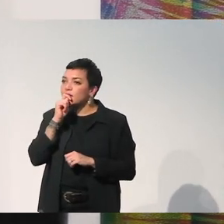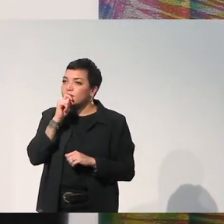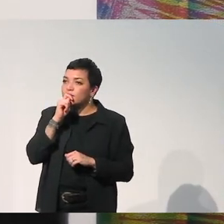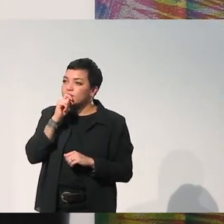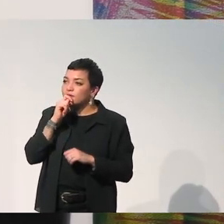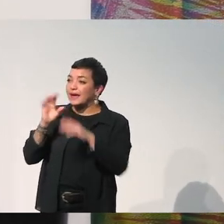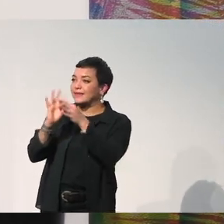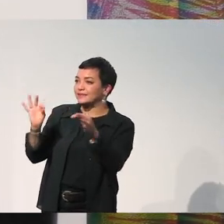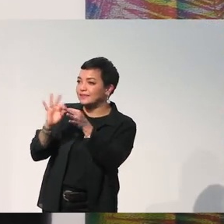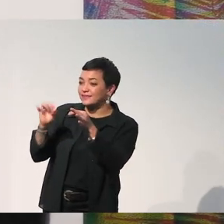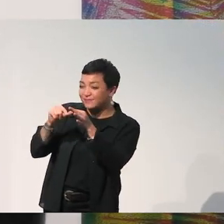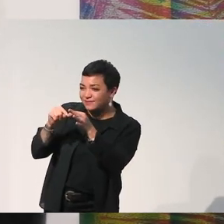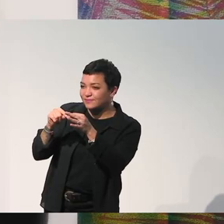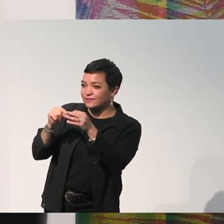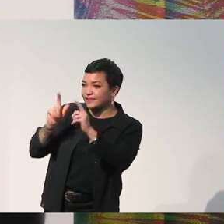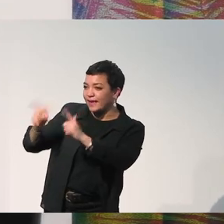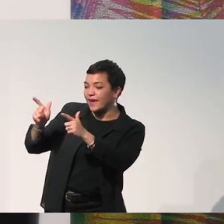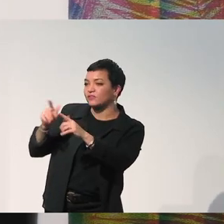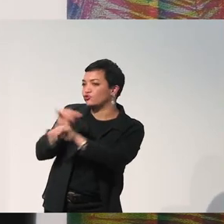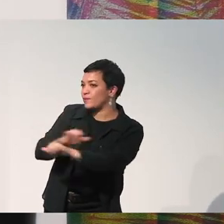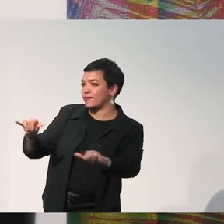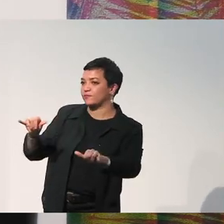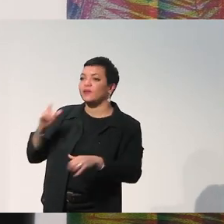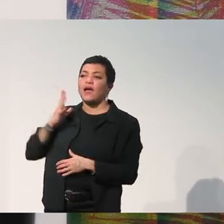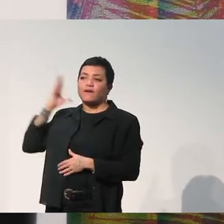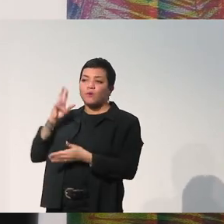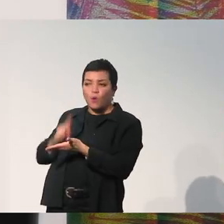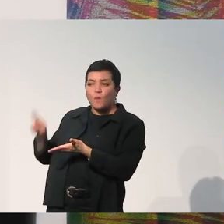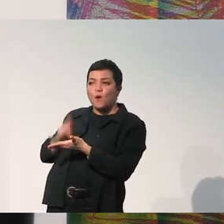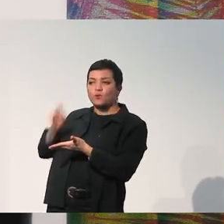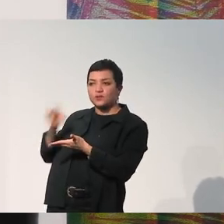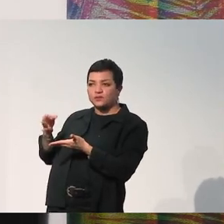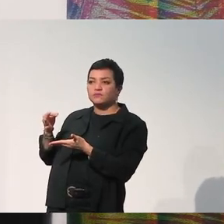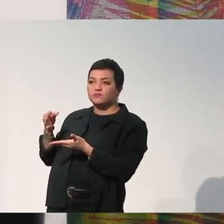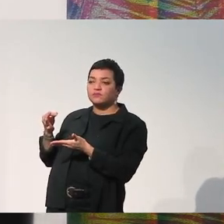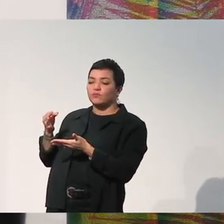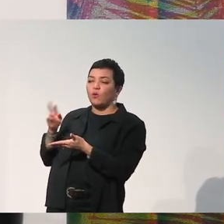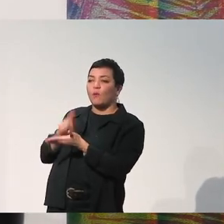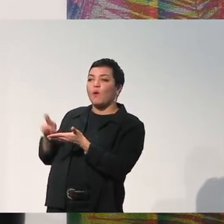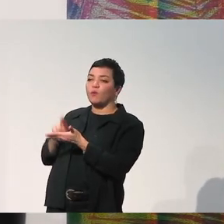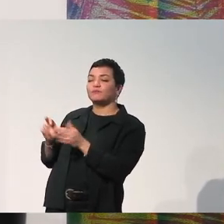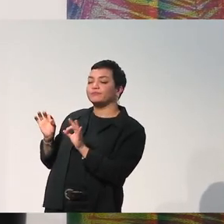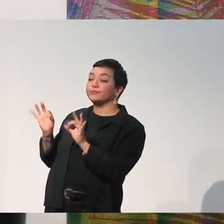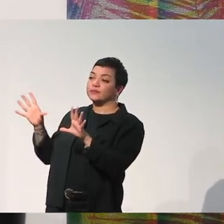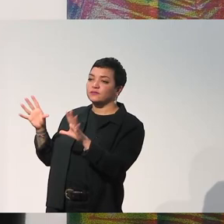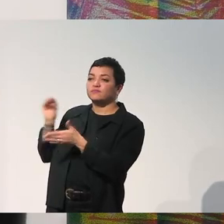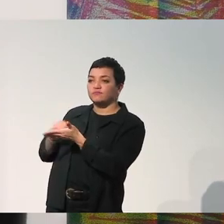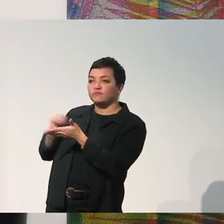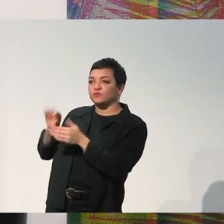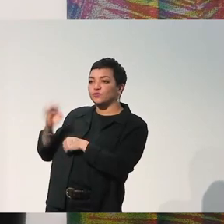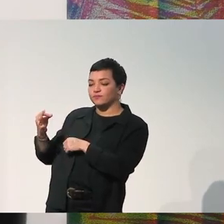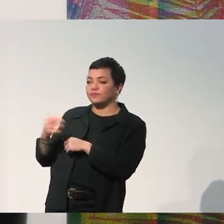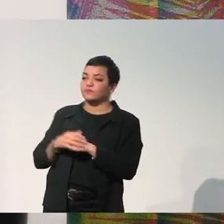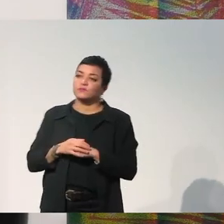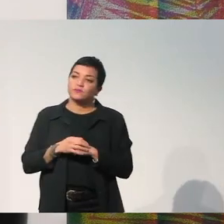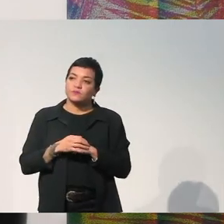du récit, en fait. C'était plutôt des romans ou des romans déguisés, disons. La raison pour